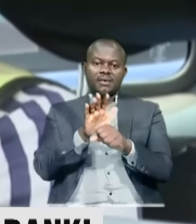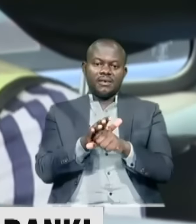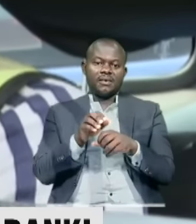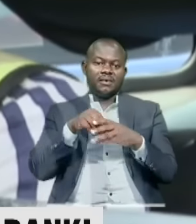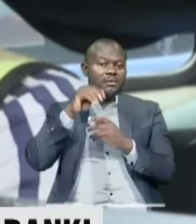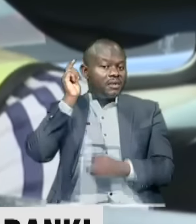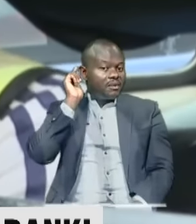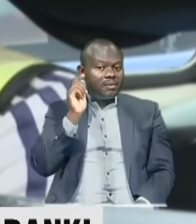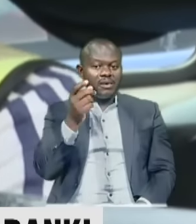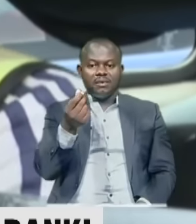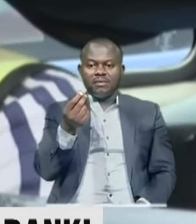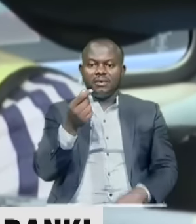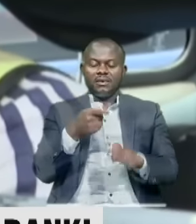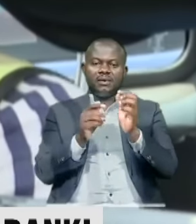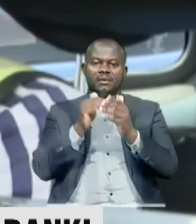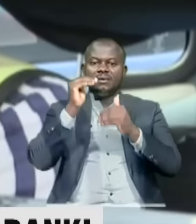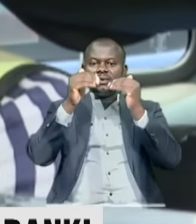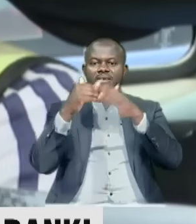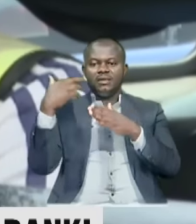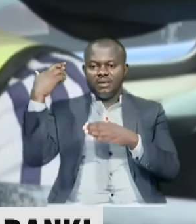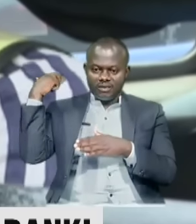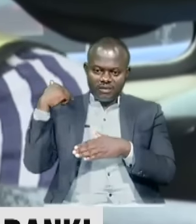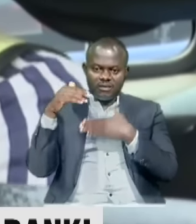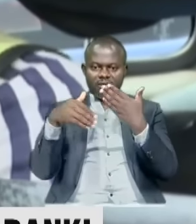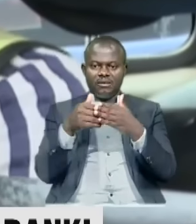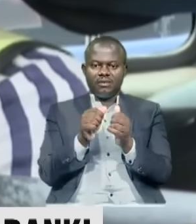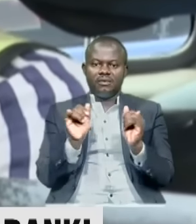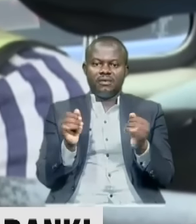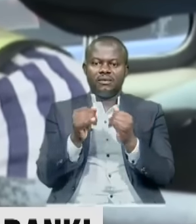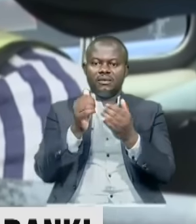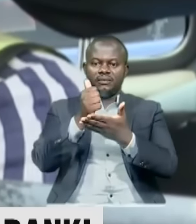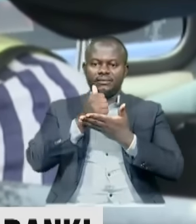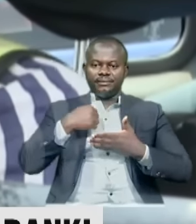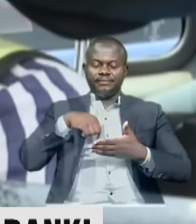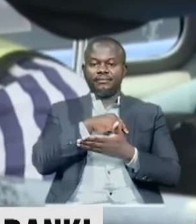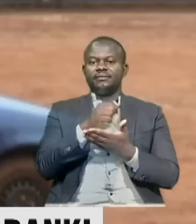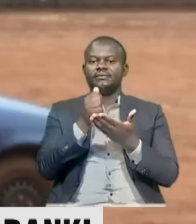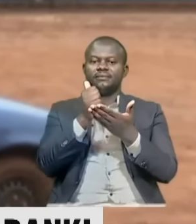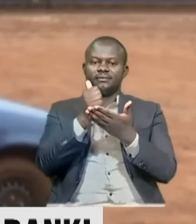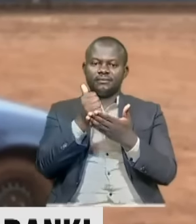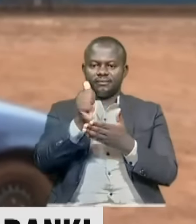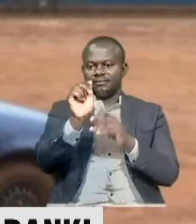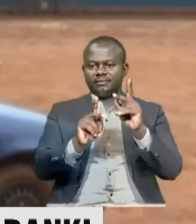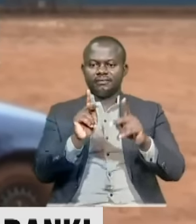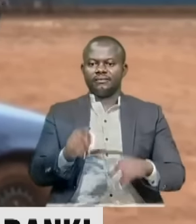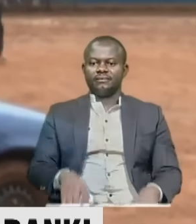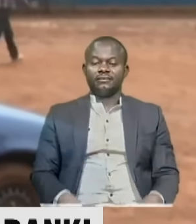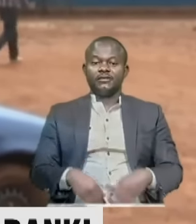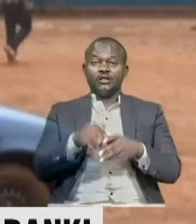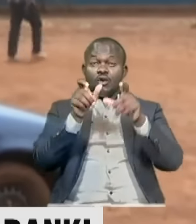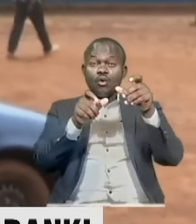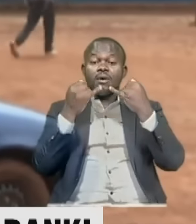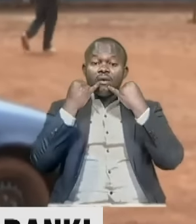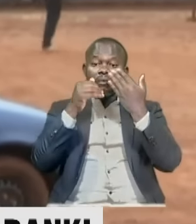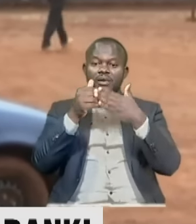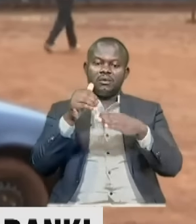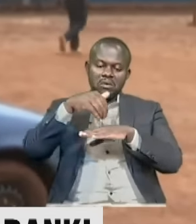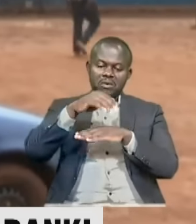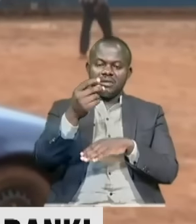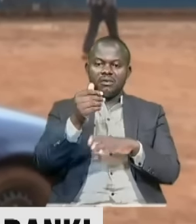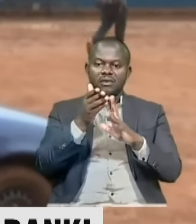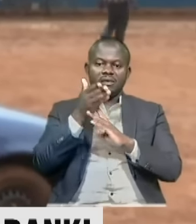mobile money ariko inzego zibishinzwe zigerageze zidufashe zidukiza abo bantu umuntu arakubwira ngo nakohereje amafaranga kuri